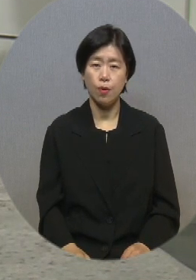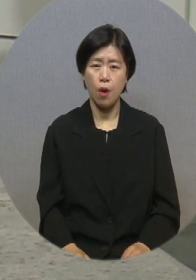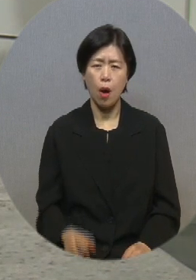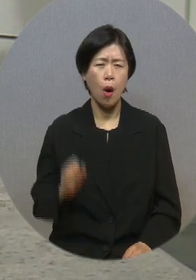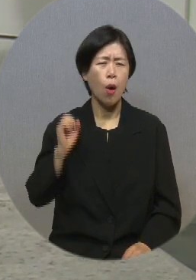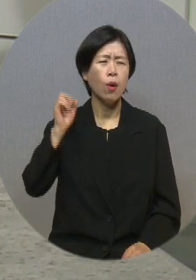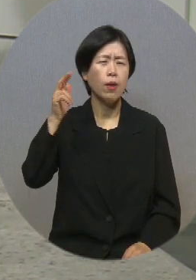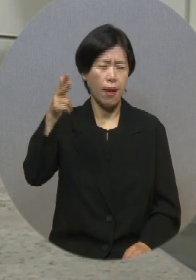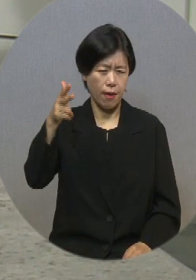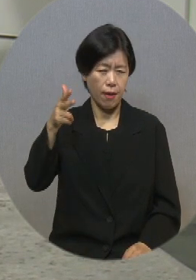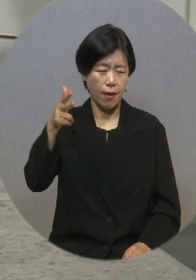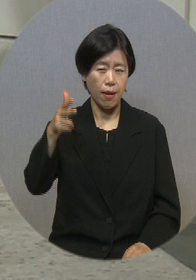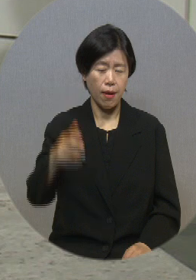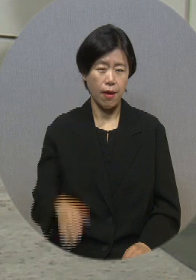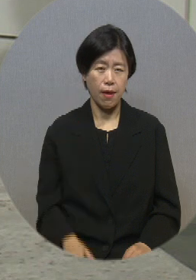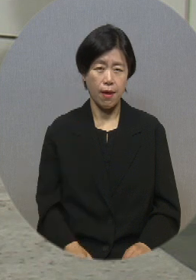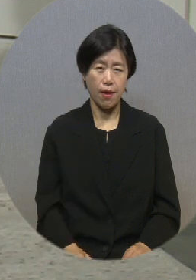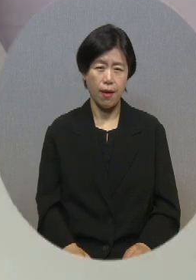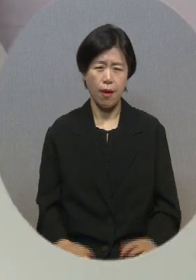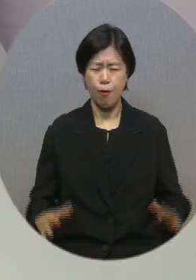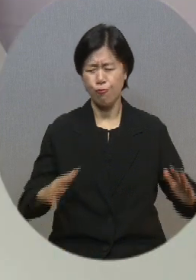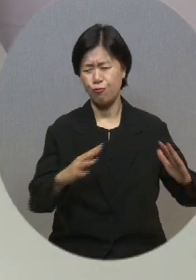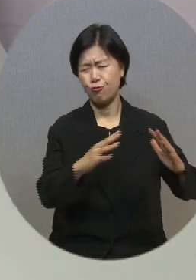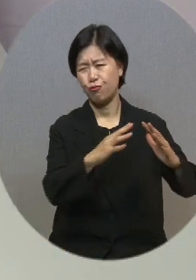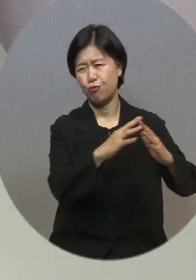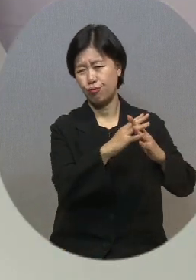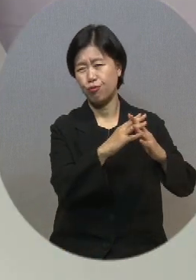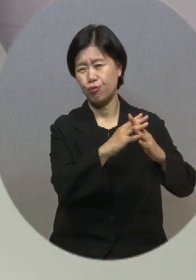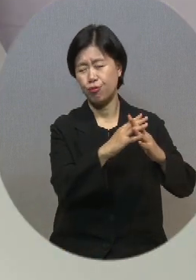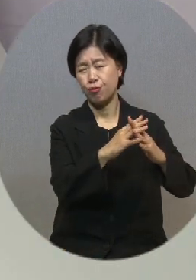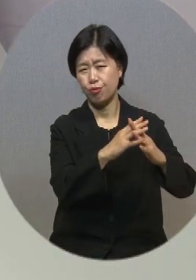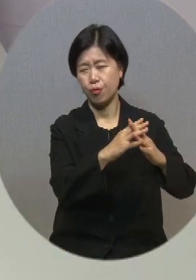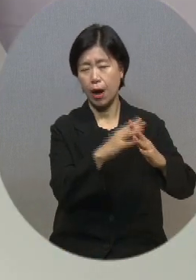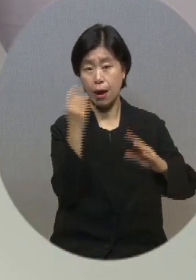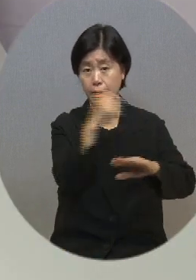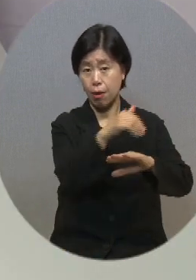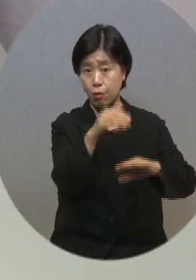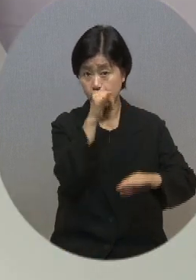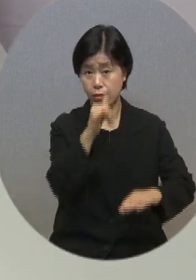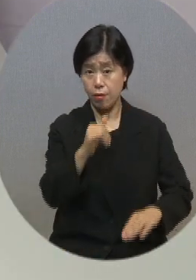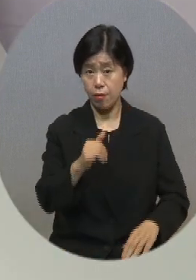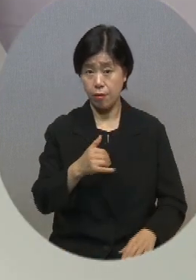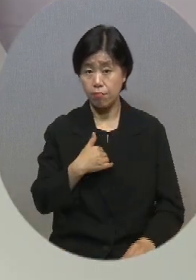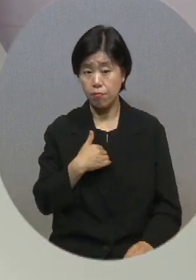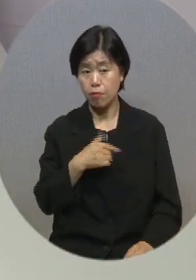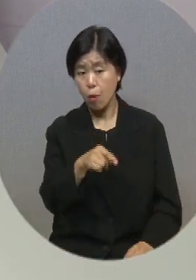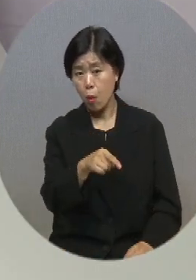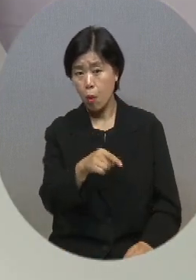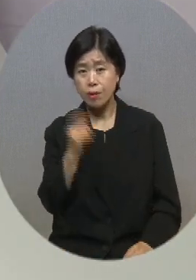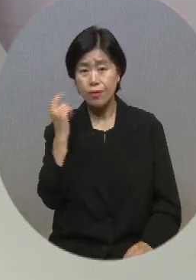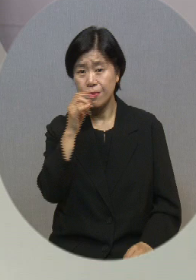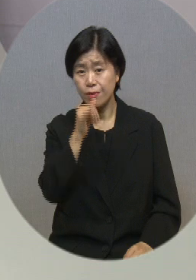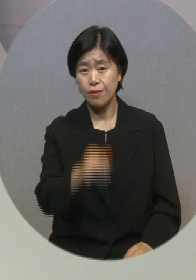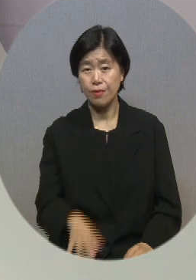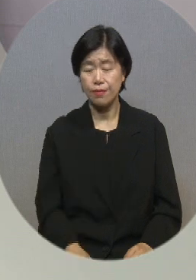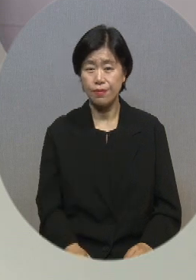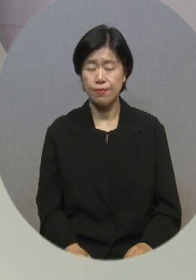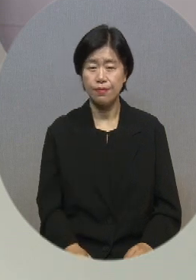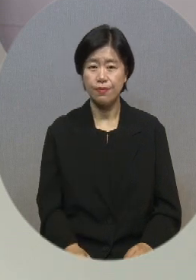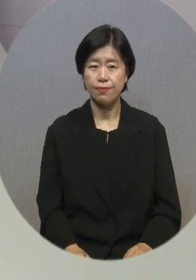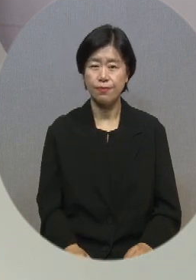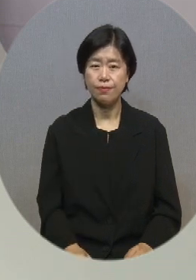이렇게 호텔 단지를 네. 예, 그래서 제2의 중흥기 네. 예, 그게 이제 속초로부터 시작된다. 막 속초